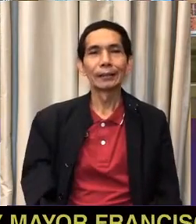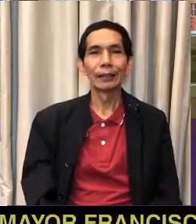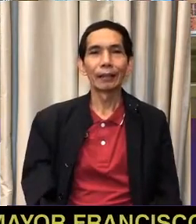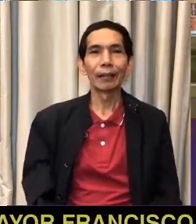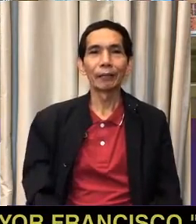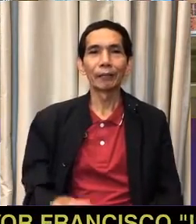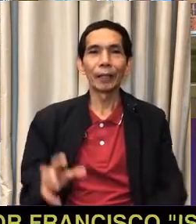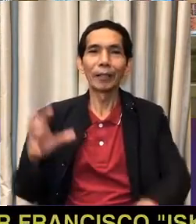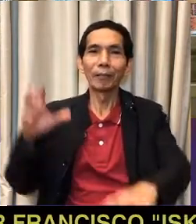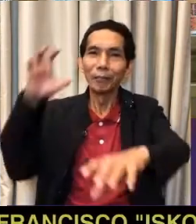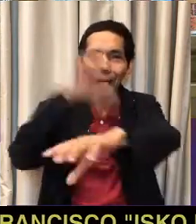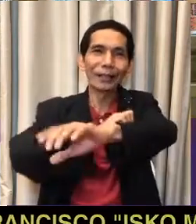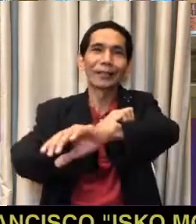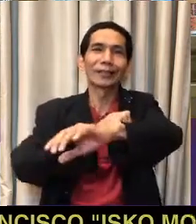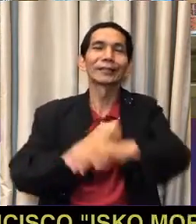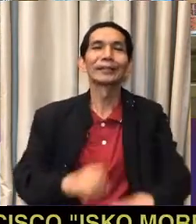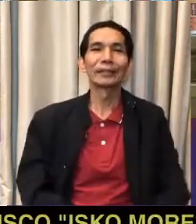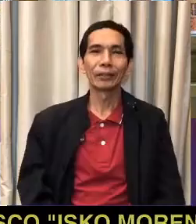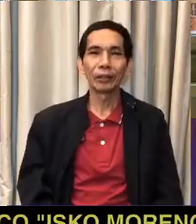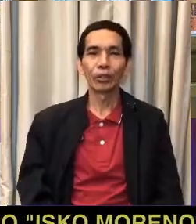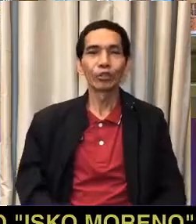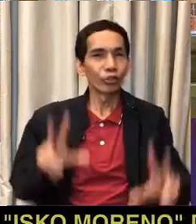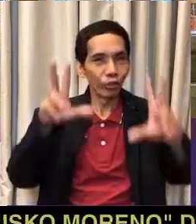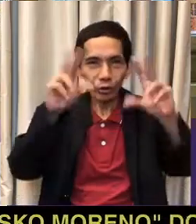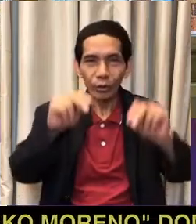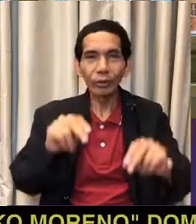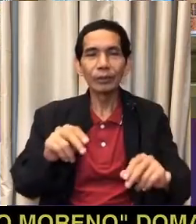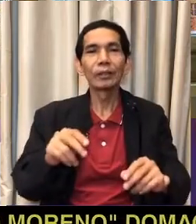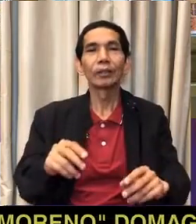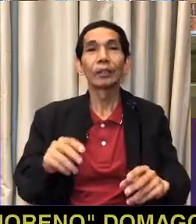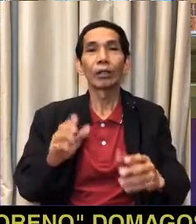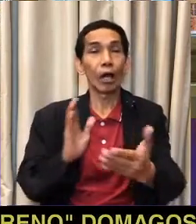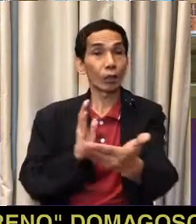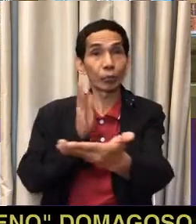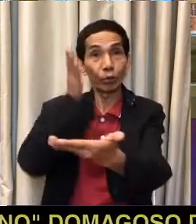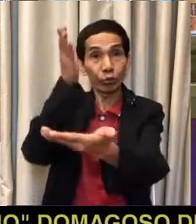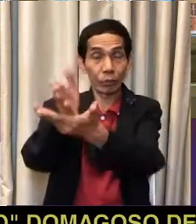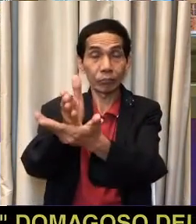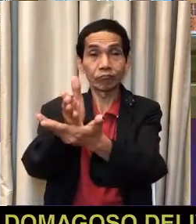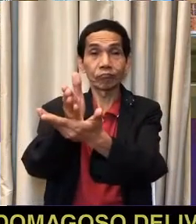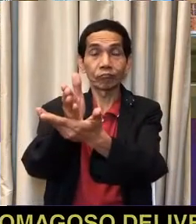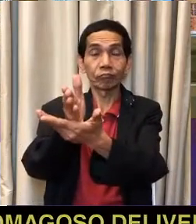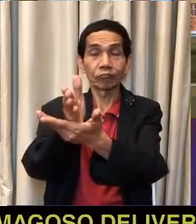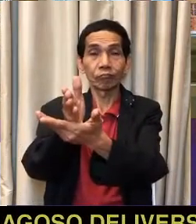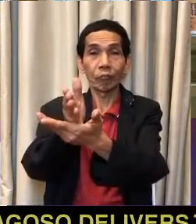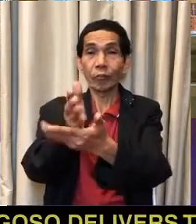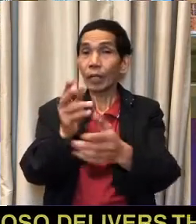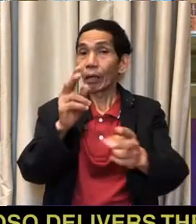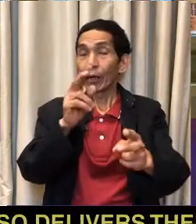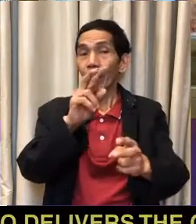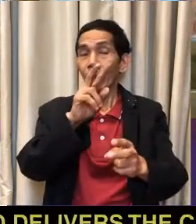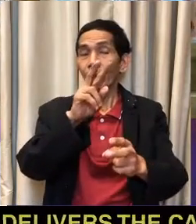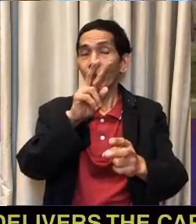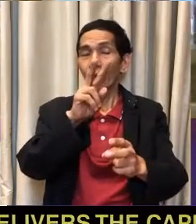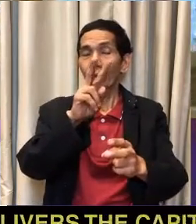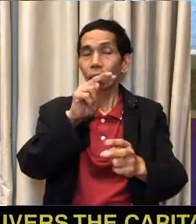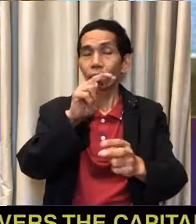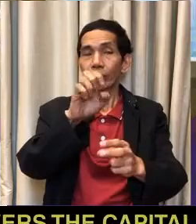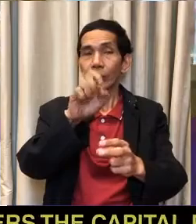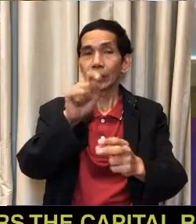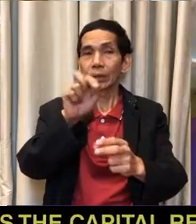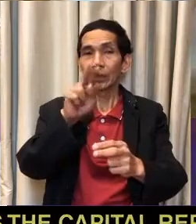para makilo. hindi po. Gaduyan pinuntahan ng Veterinary Inspection